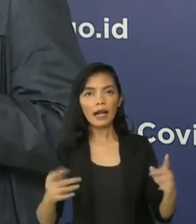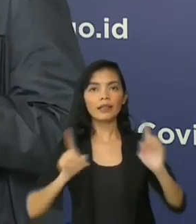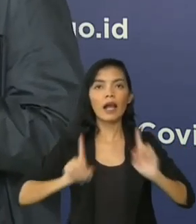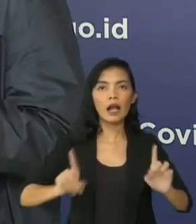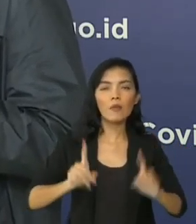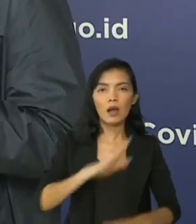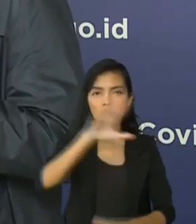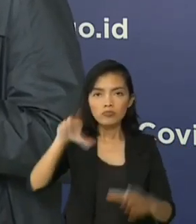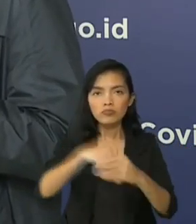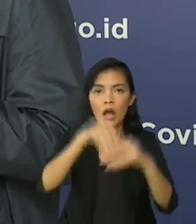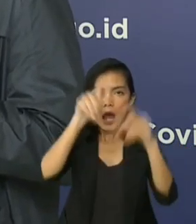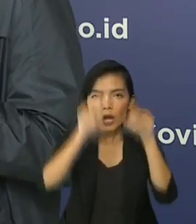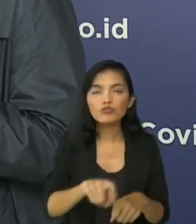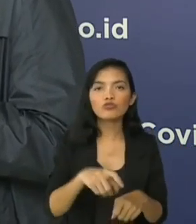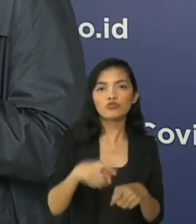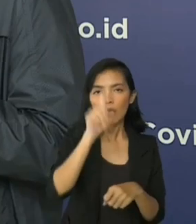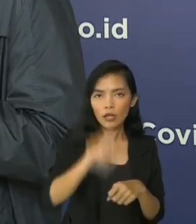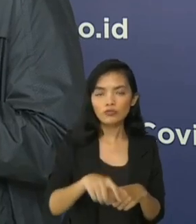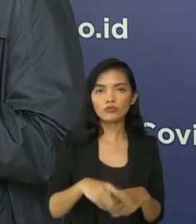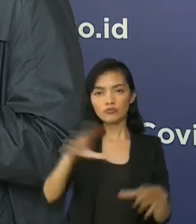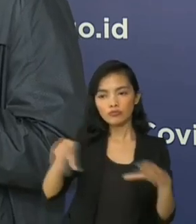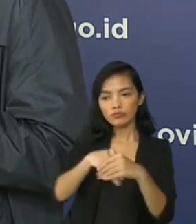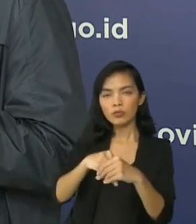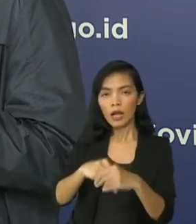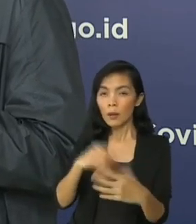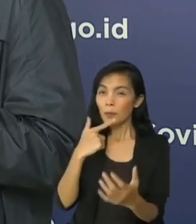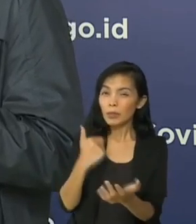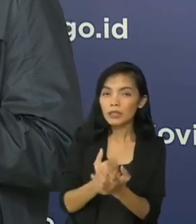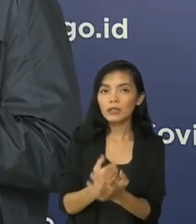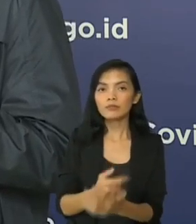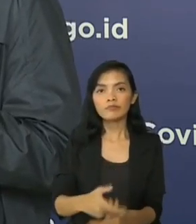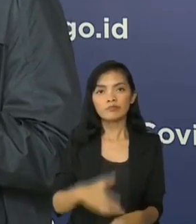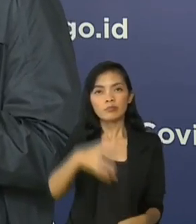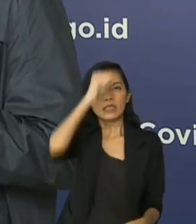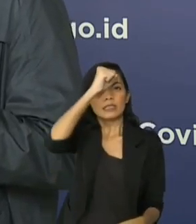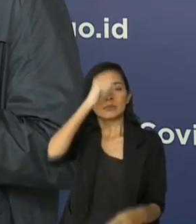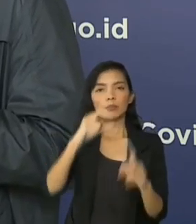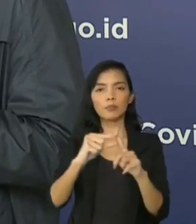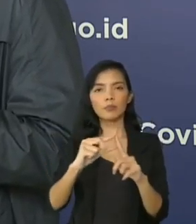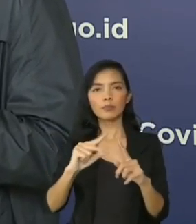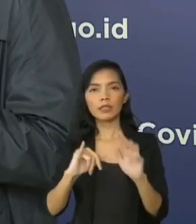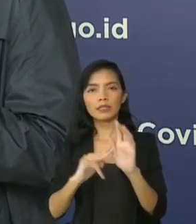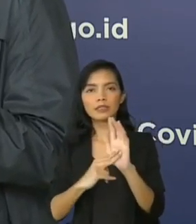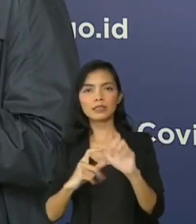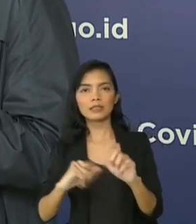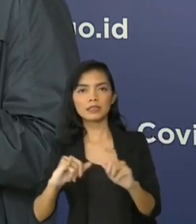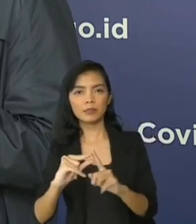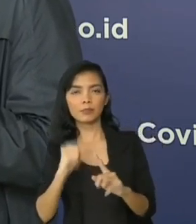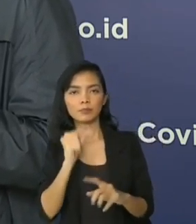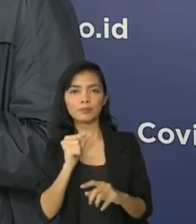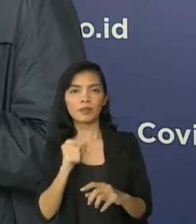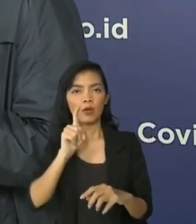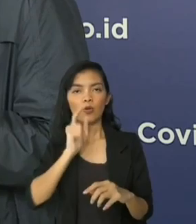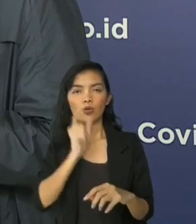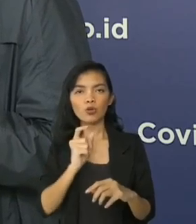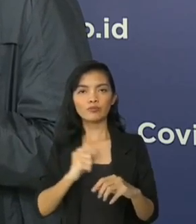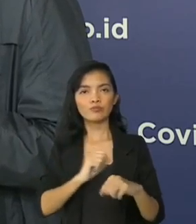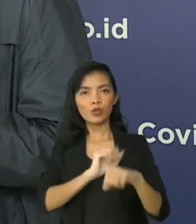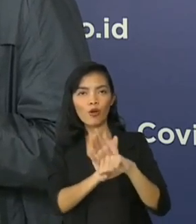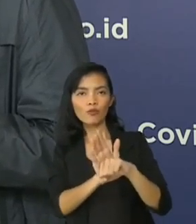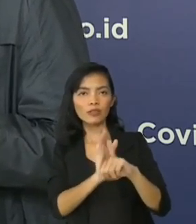masuk dan prinsip yang harus dipegang di dalam melaksanakan melaksanakan tugas